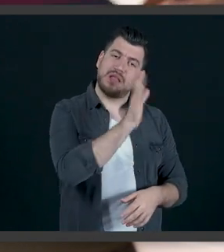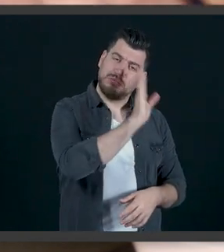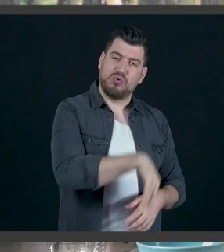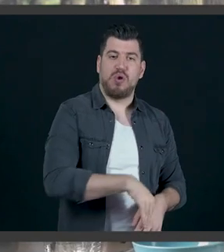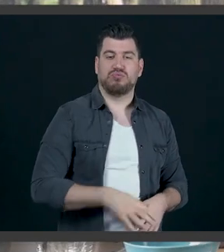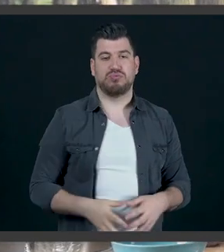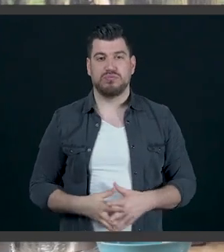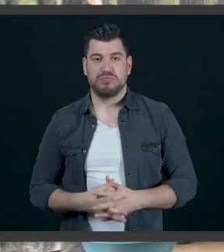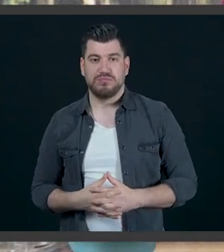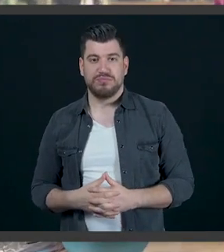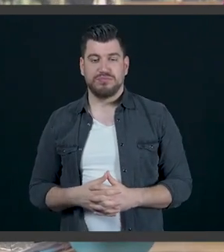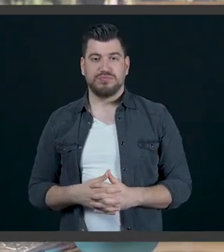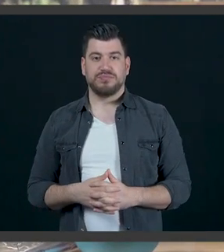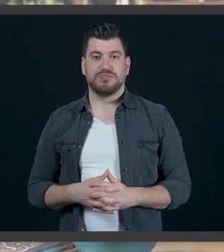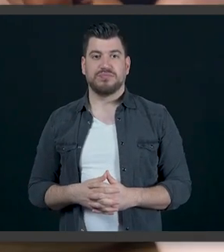Ένα.